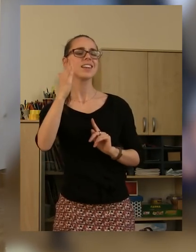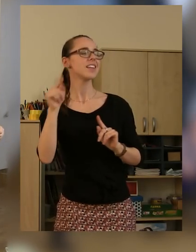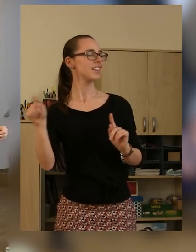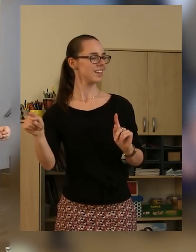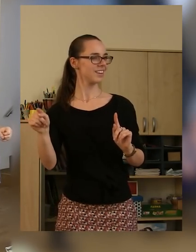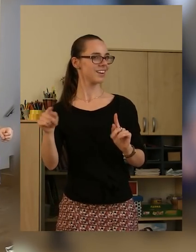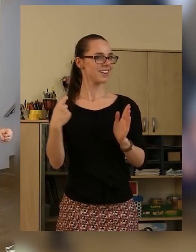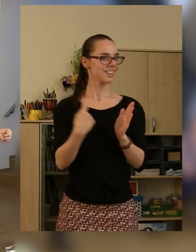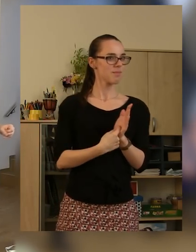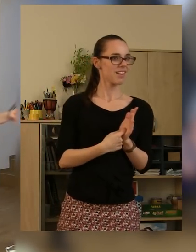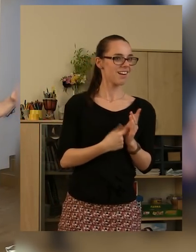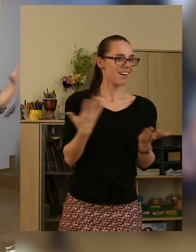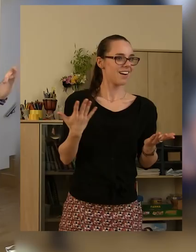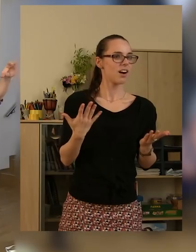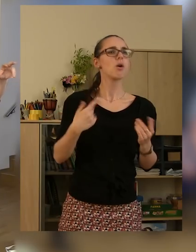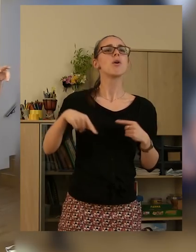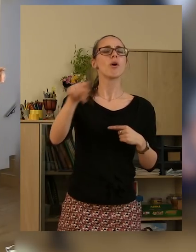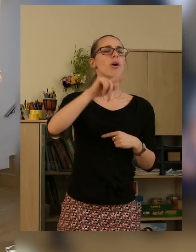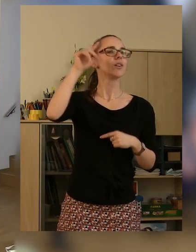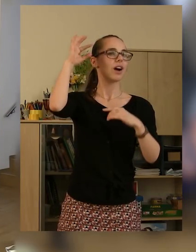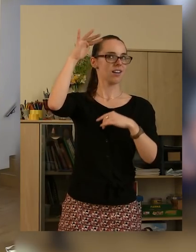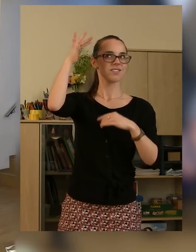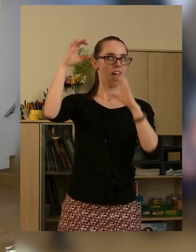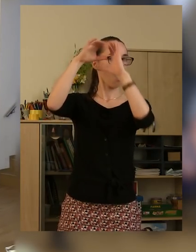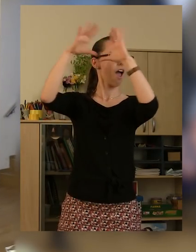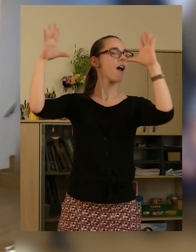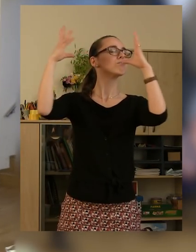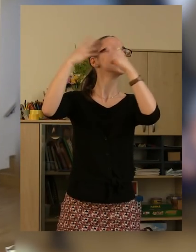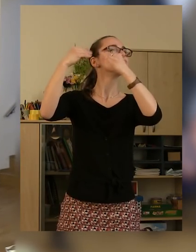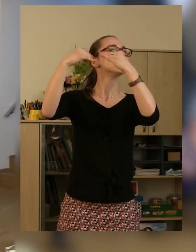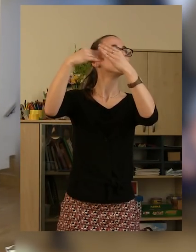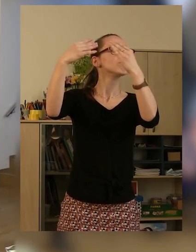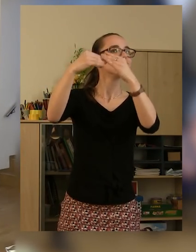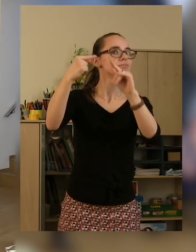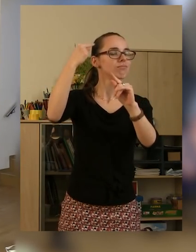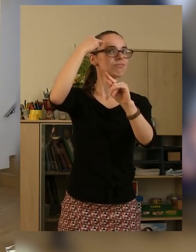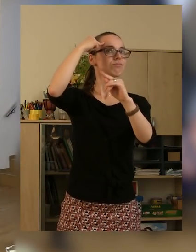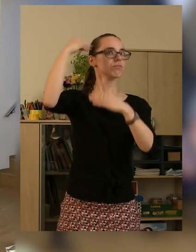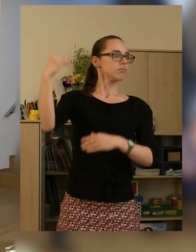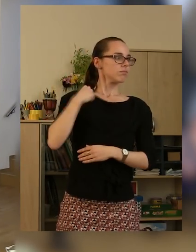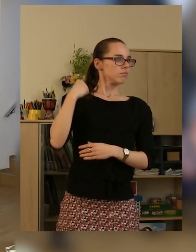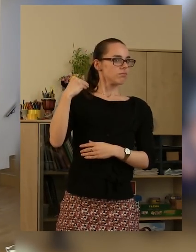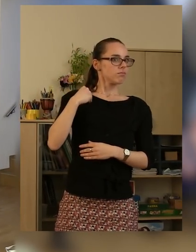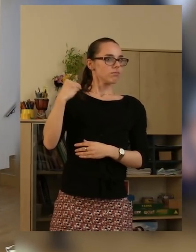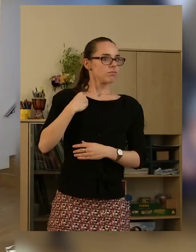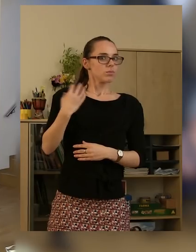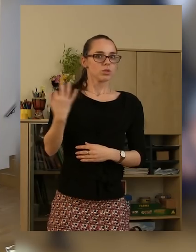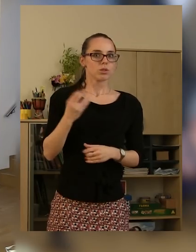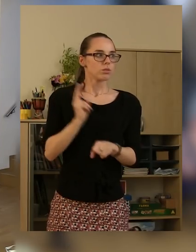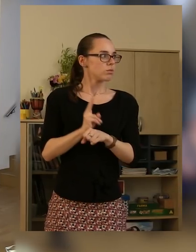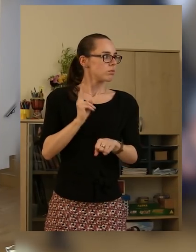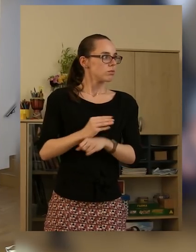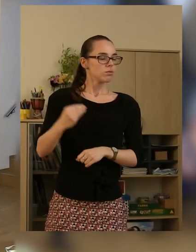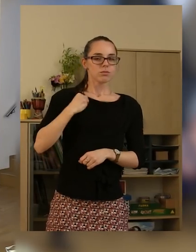To neznamená, že to musí nutně být tak, jak to říká ten sen. Protože to, co potřebujeme pro svoji životní cestu a pro svoje